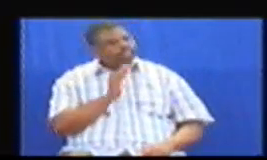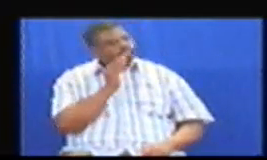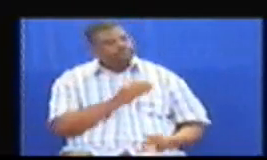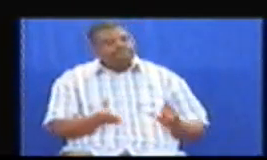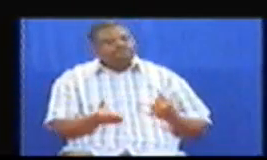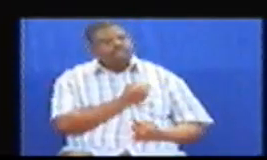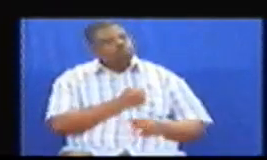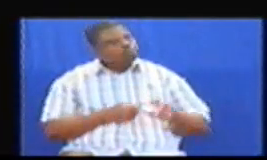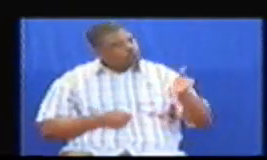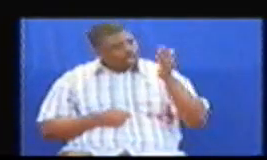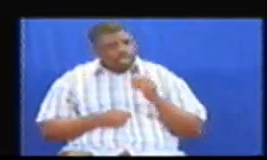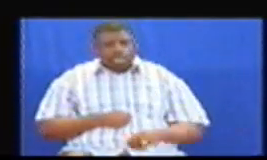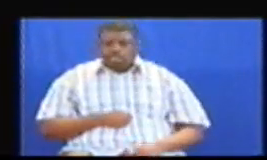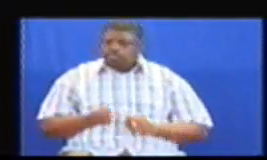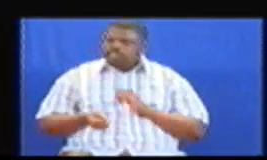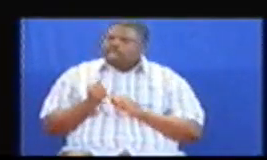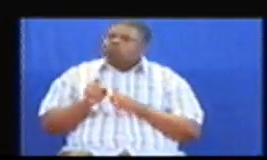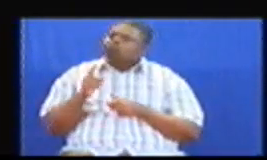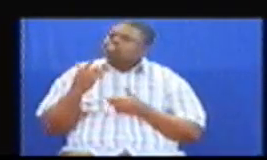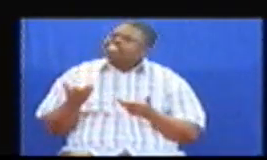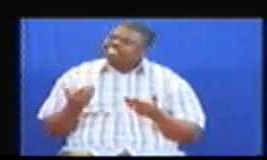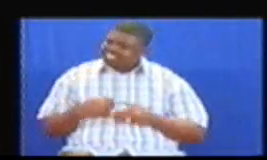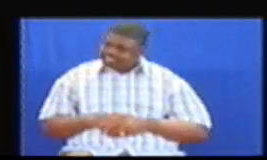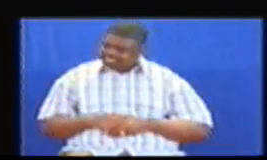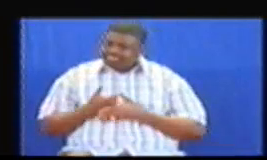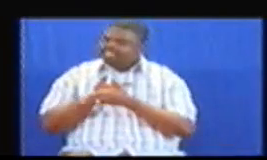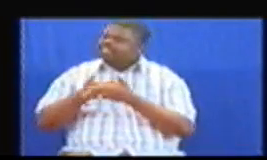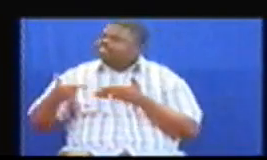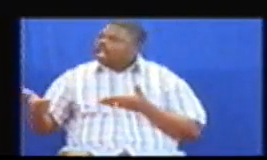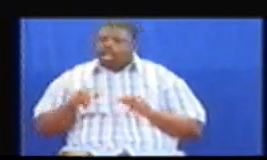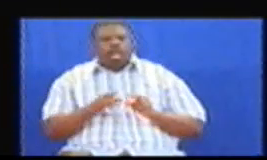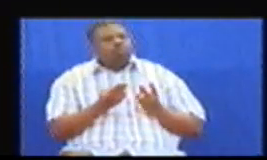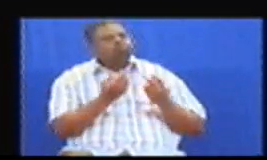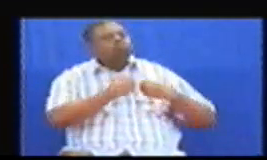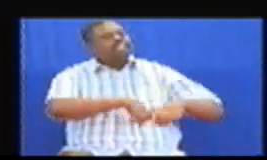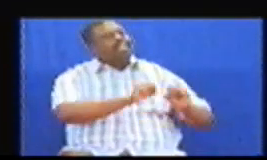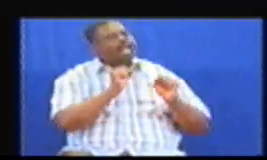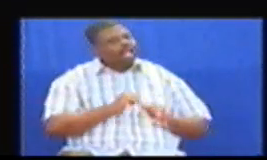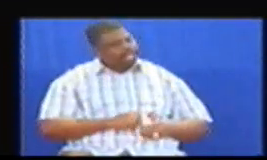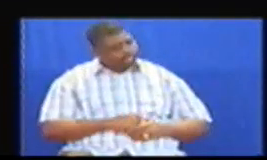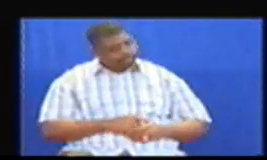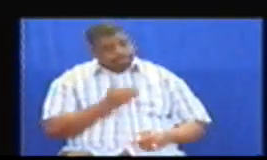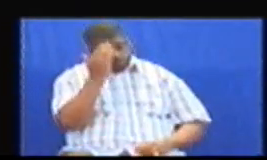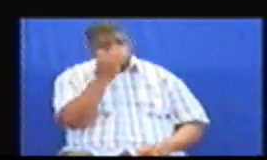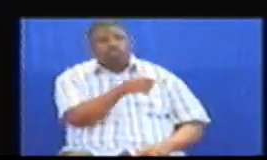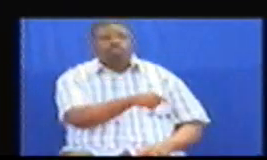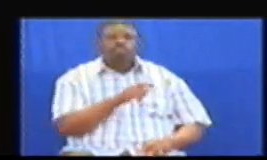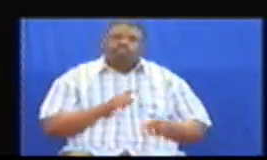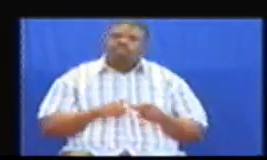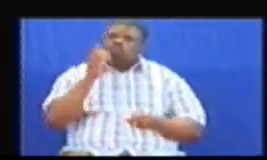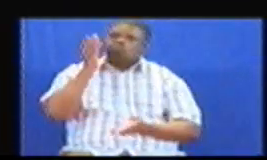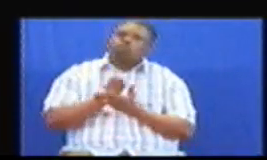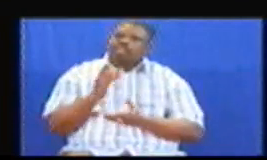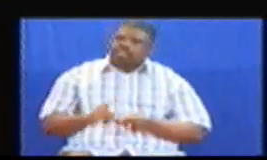mnafanikiwa. Sasa tatizo ni nini, jina ama utekelezaji wa tume ya uchaguzi? Mjue hivyo sasa. Hilo ndio ukweli.